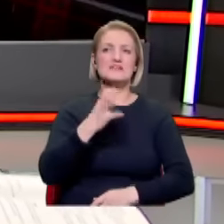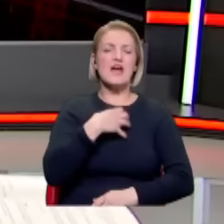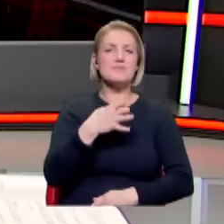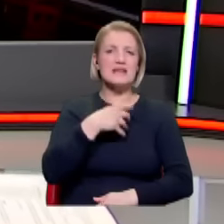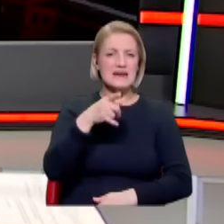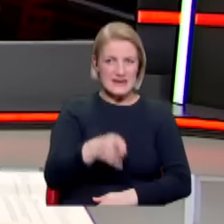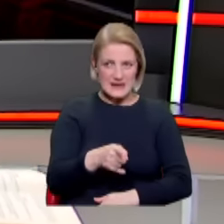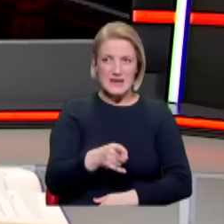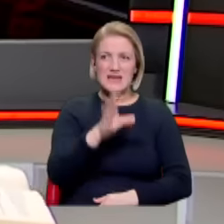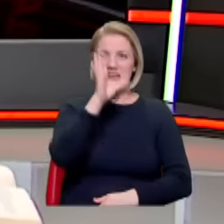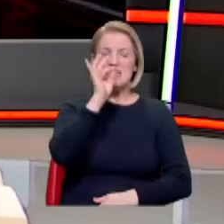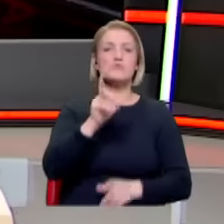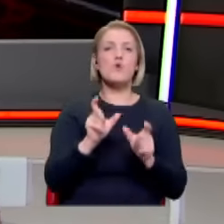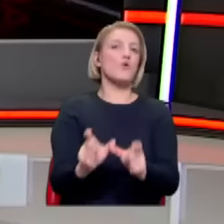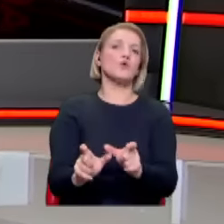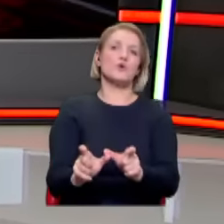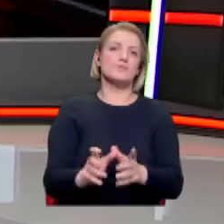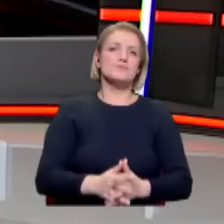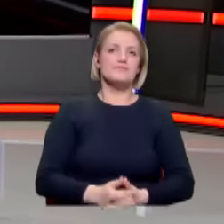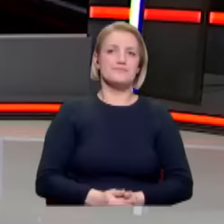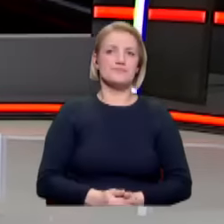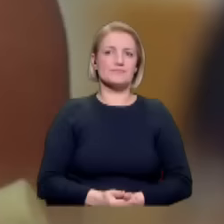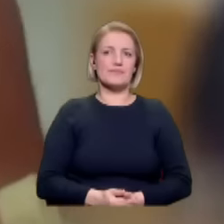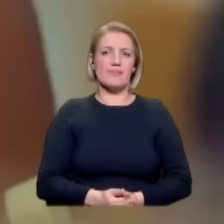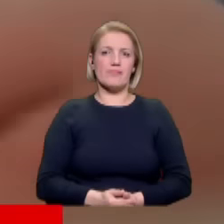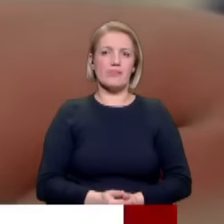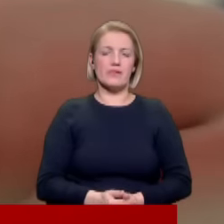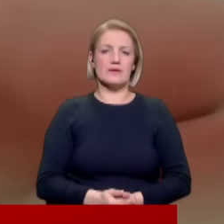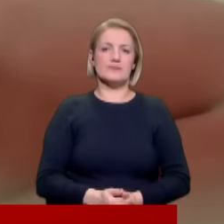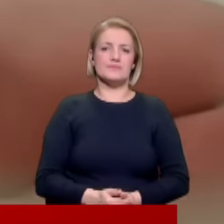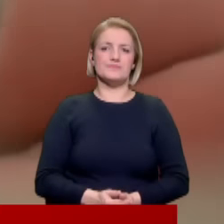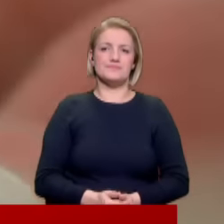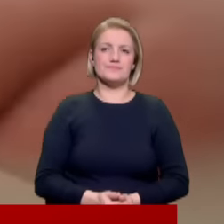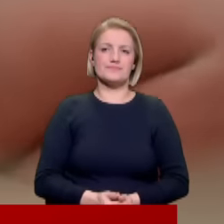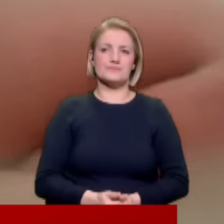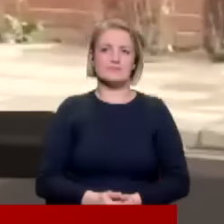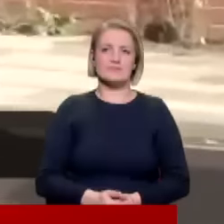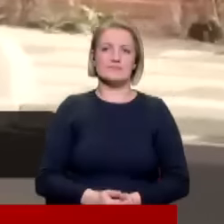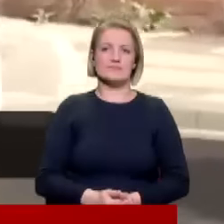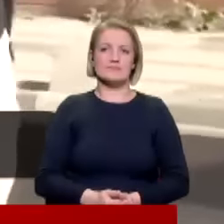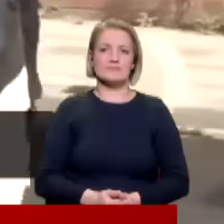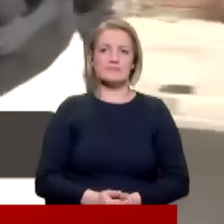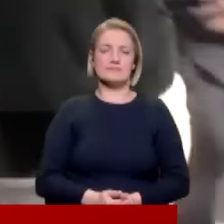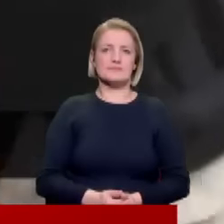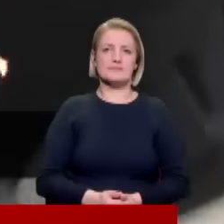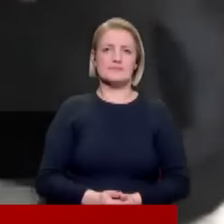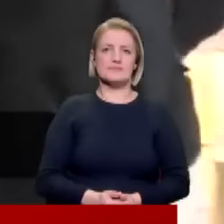soruyoruz. Hastane sahiplerini kim koruyor? bebekleri öldürürken utanmadınız